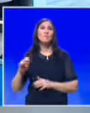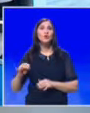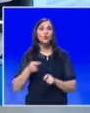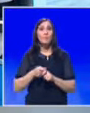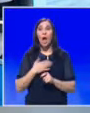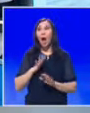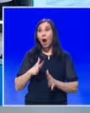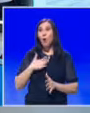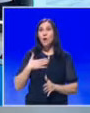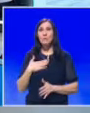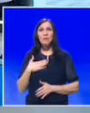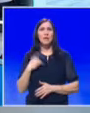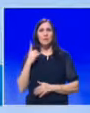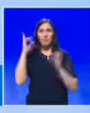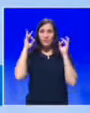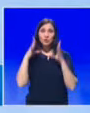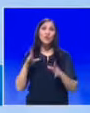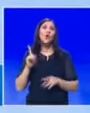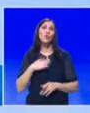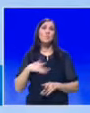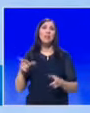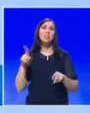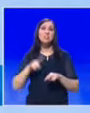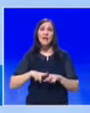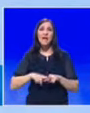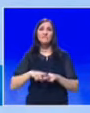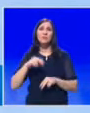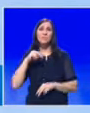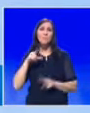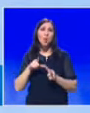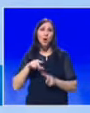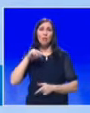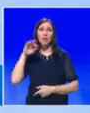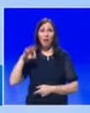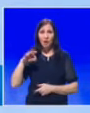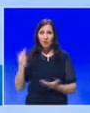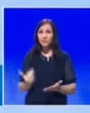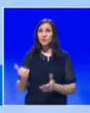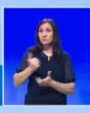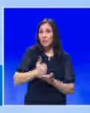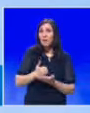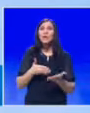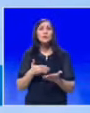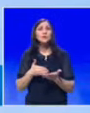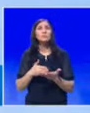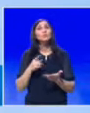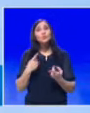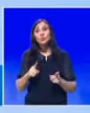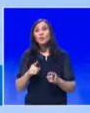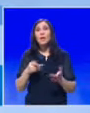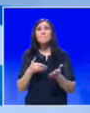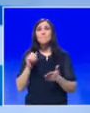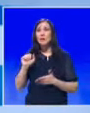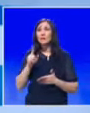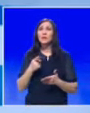нравствени качества да заема позициите във Висшия съдебен съвет, защо останалите партии трябва да кажат аргументи, защо да не подкрепят това лице?